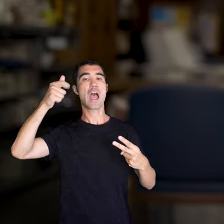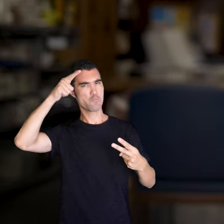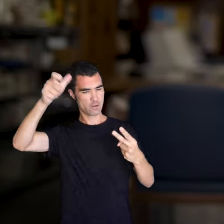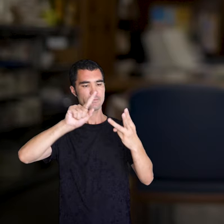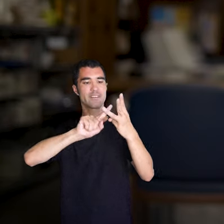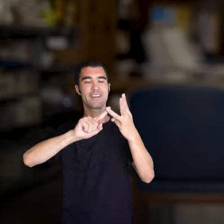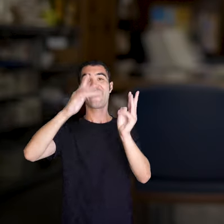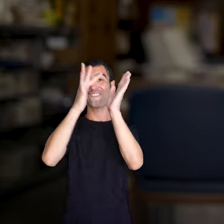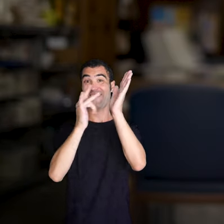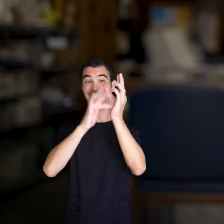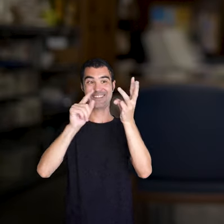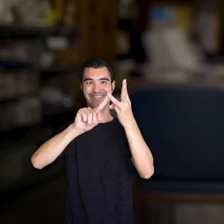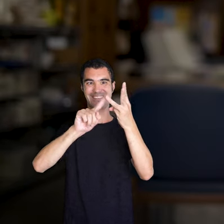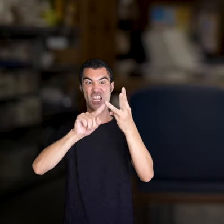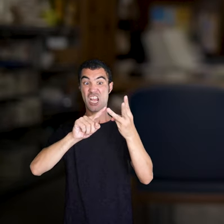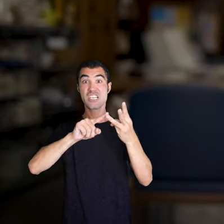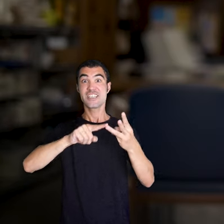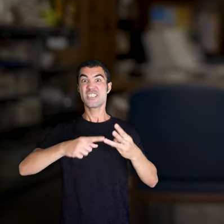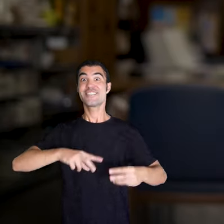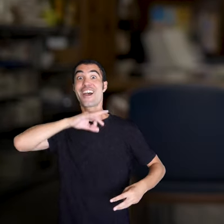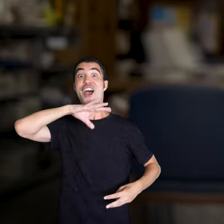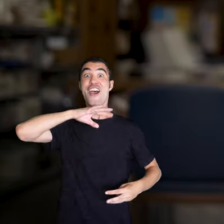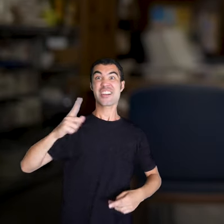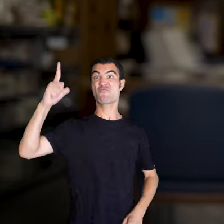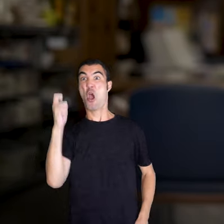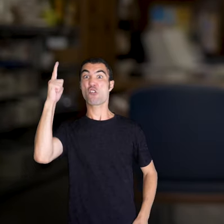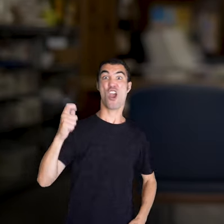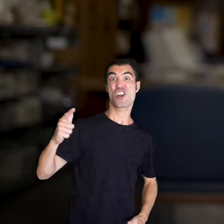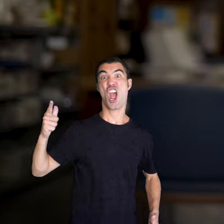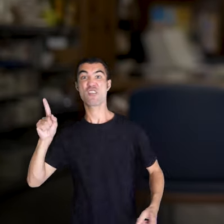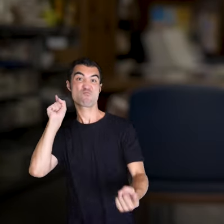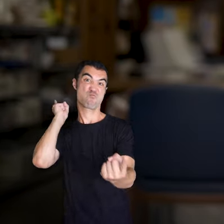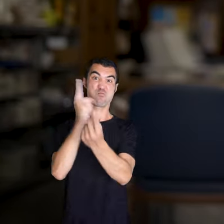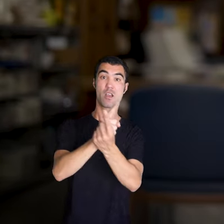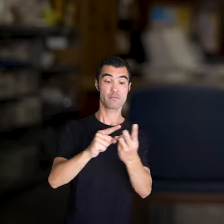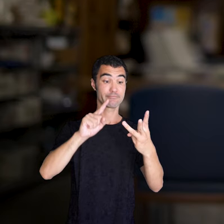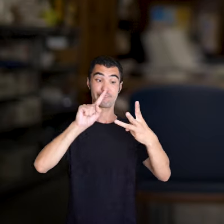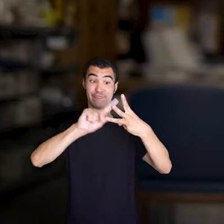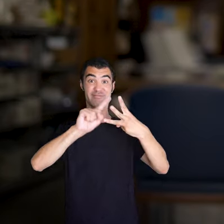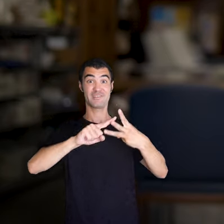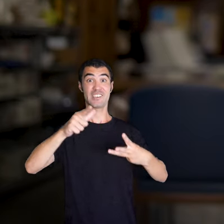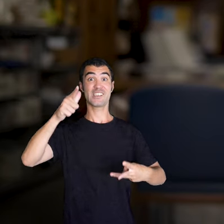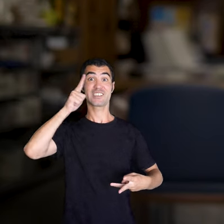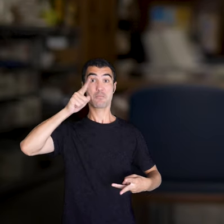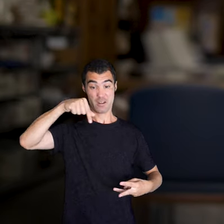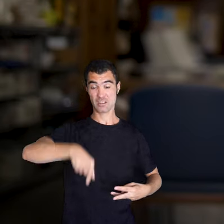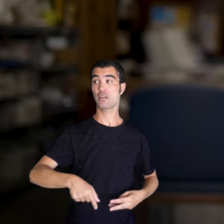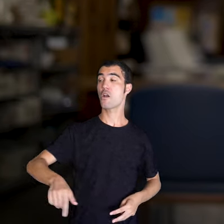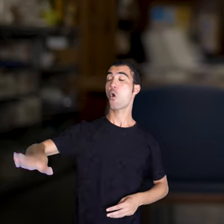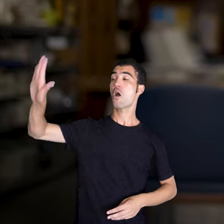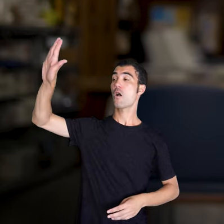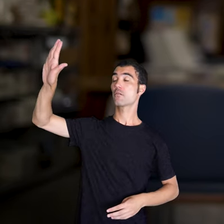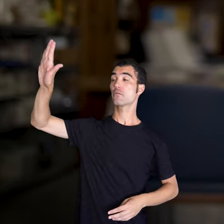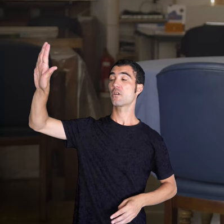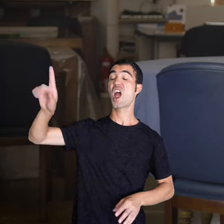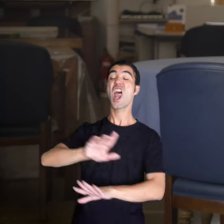el valencià tot d'una, tot content, ja volia tirar trons a l'aire i tot això, i el Pobler se'l va mirar i diu, Josep, no provis de fer res,